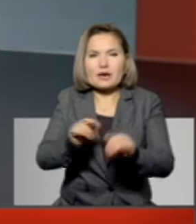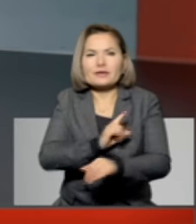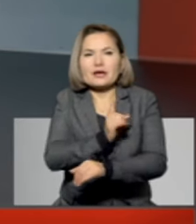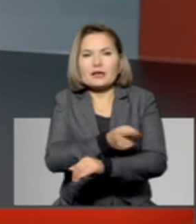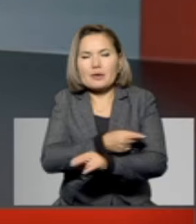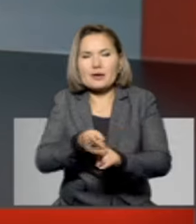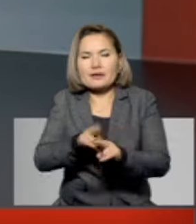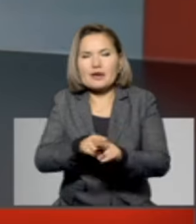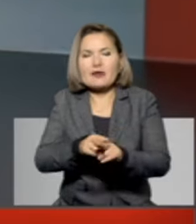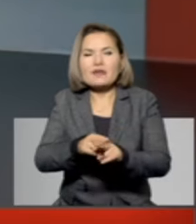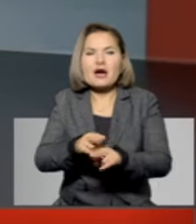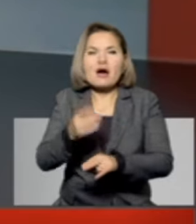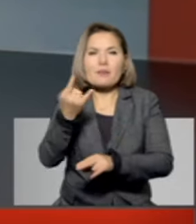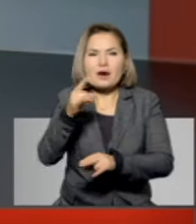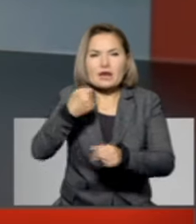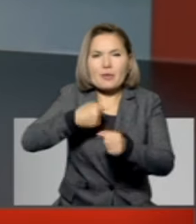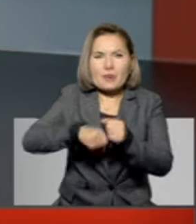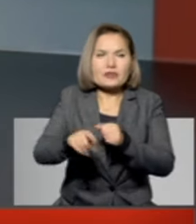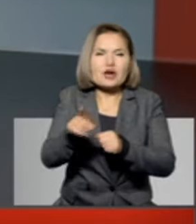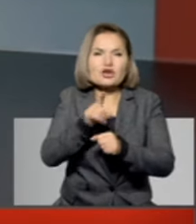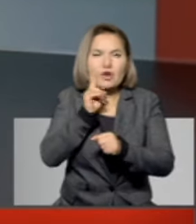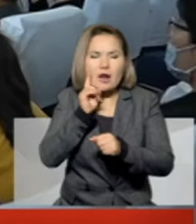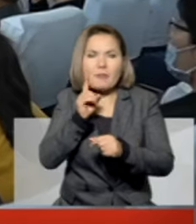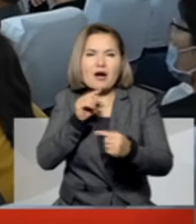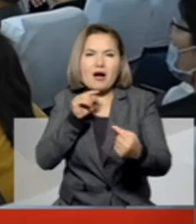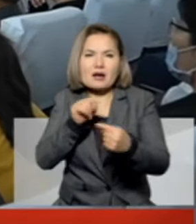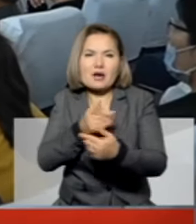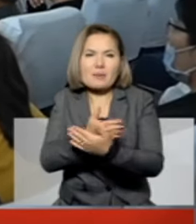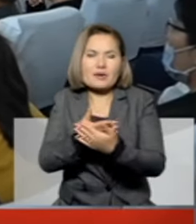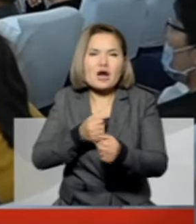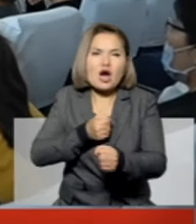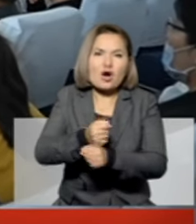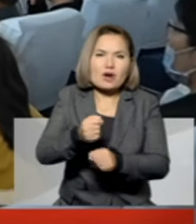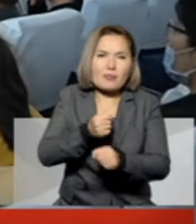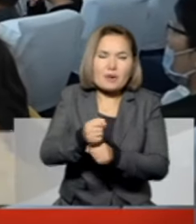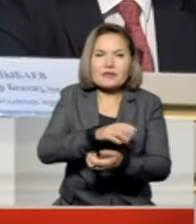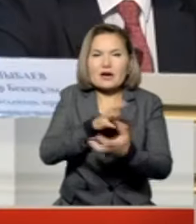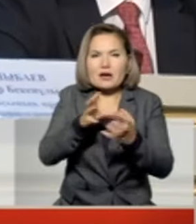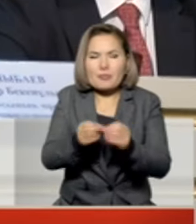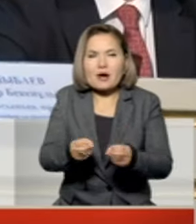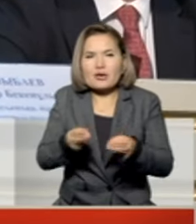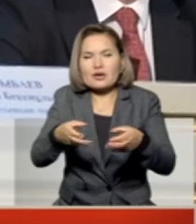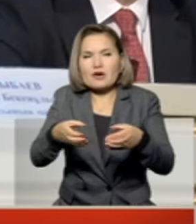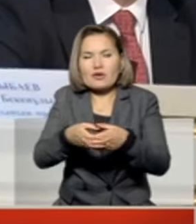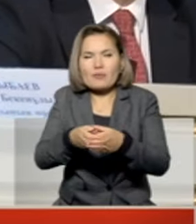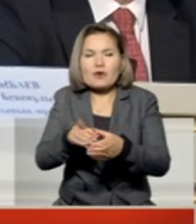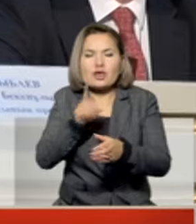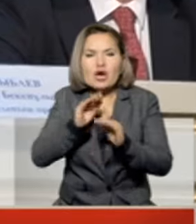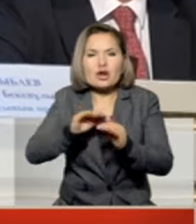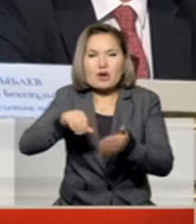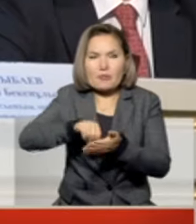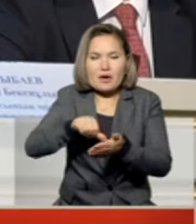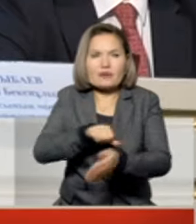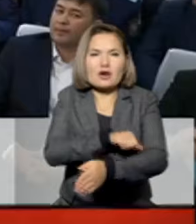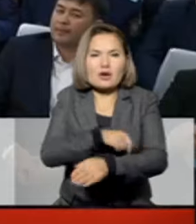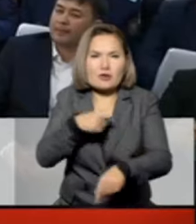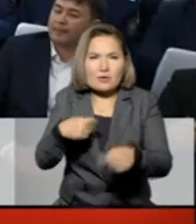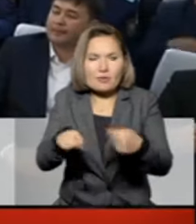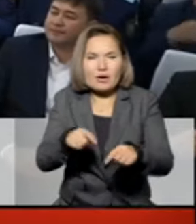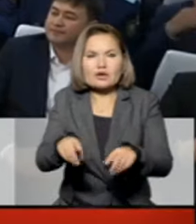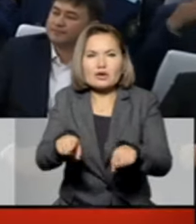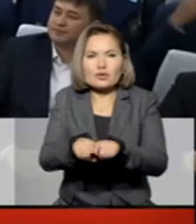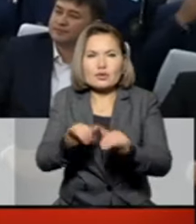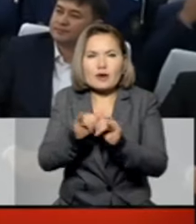Сол сияқты педофилия, жас өспірімдерге қарсы және жас өспірімдердің қатысы бар қылмыста едәуір өскен. Панфилов